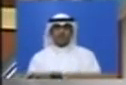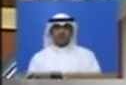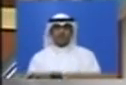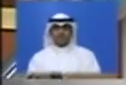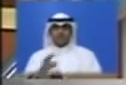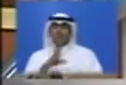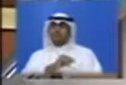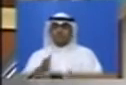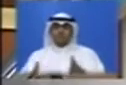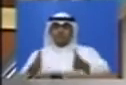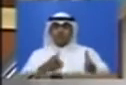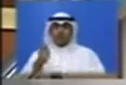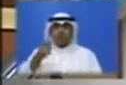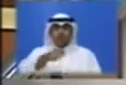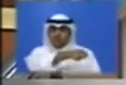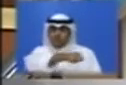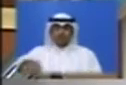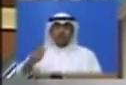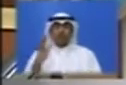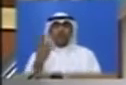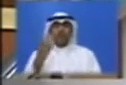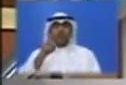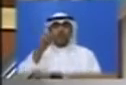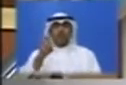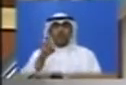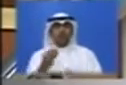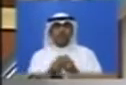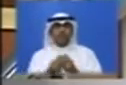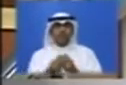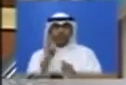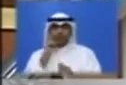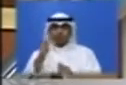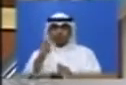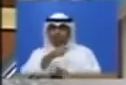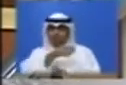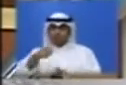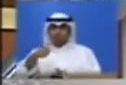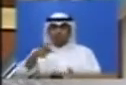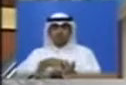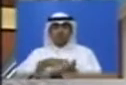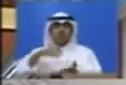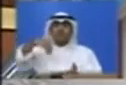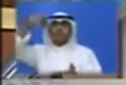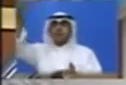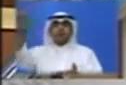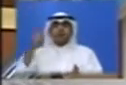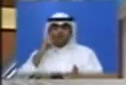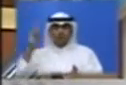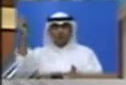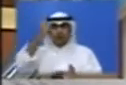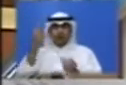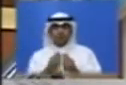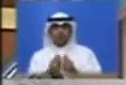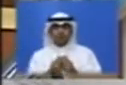التبرعات النقدية التي يدفعها الشخص لذبح أضحية خارج الكويت فيستقبلها بيت الزكاة في جميع فروعه المنتشرة،